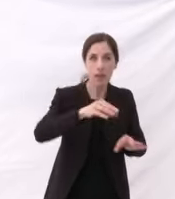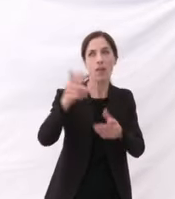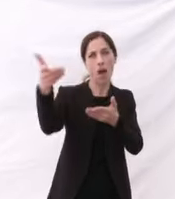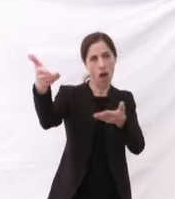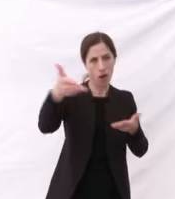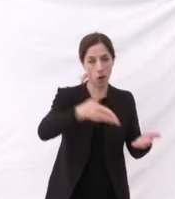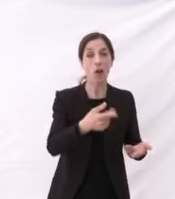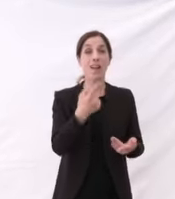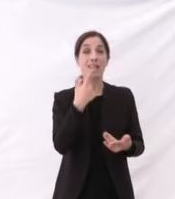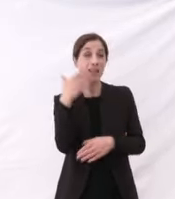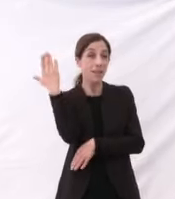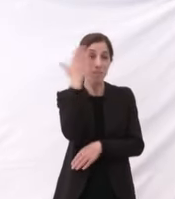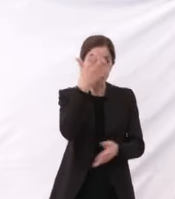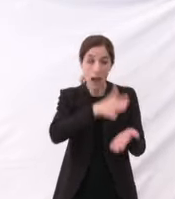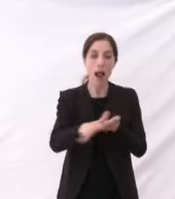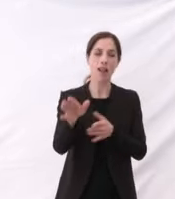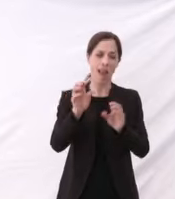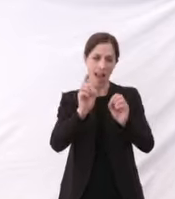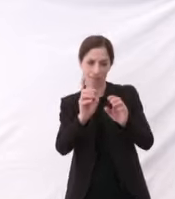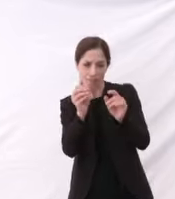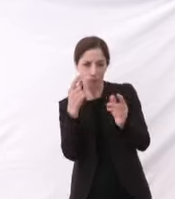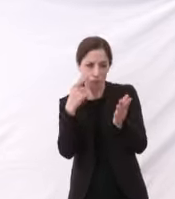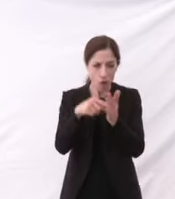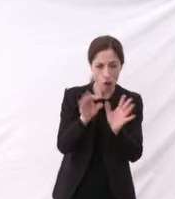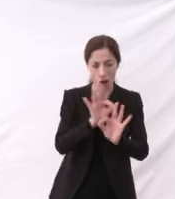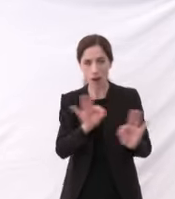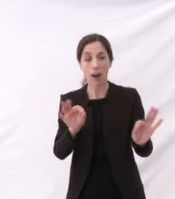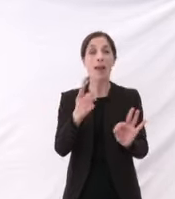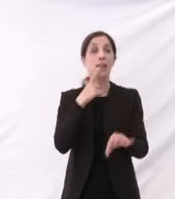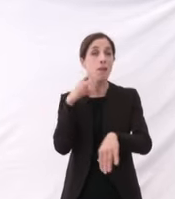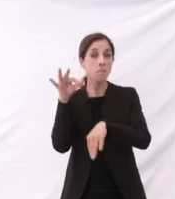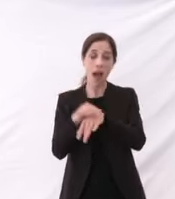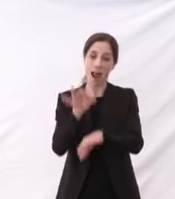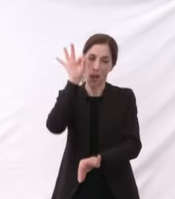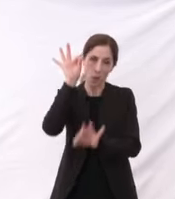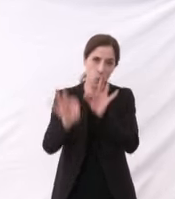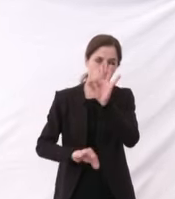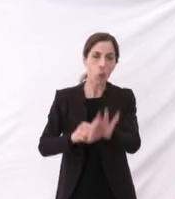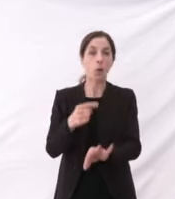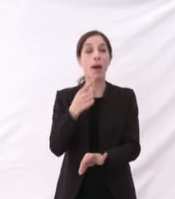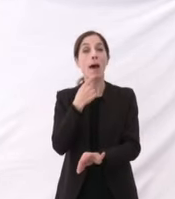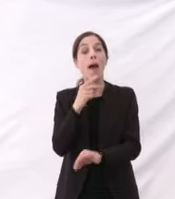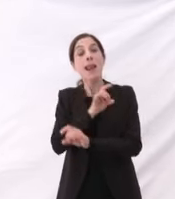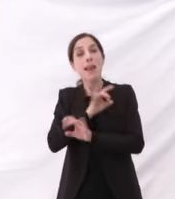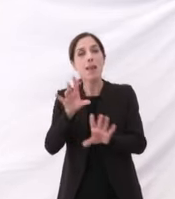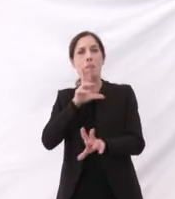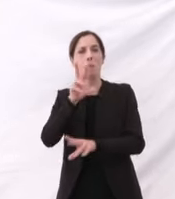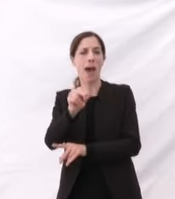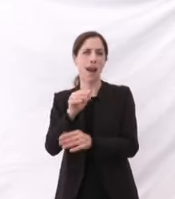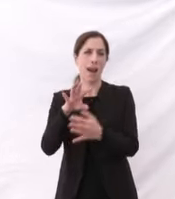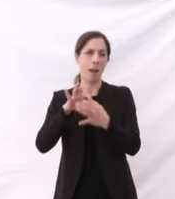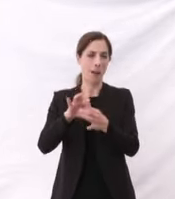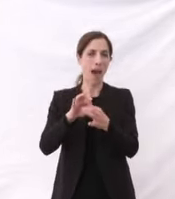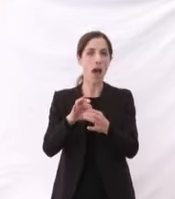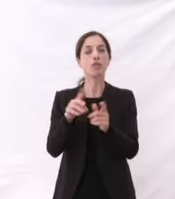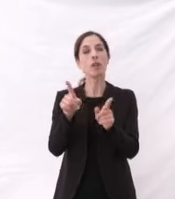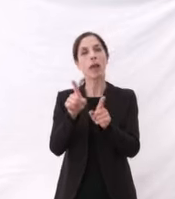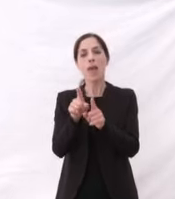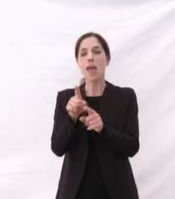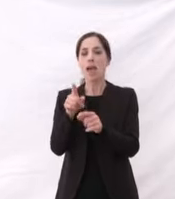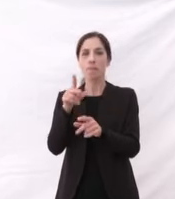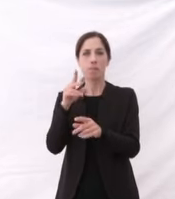di sbagliare, di curare chi sta male, di parlare di pace, di coltivare